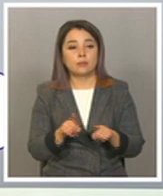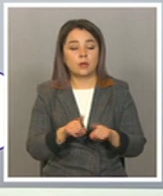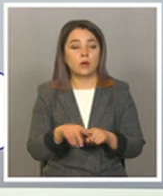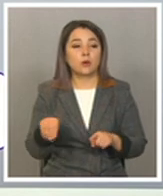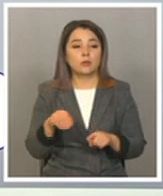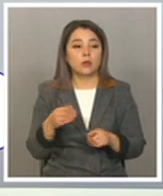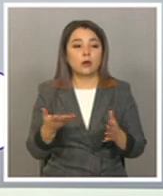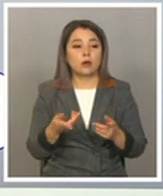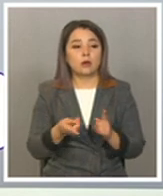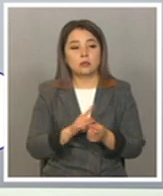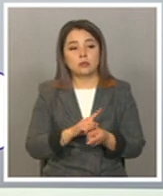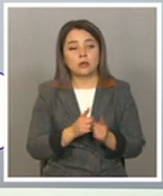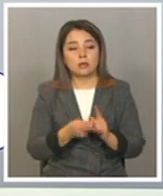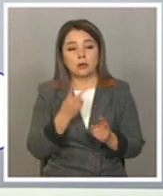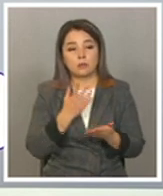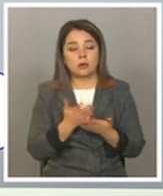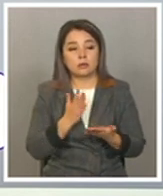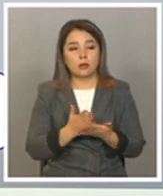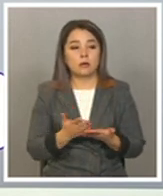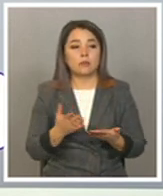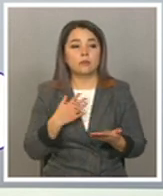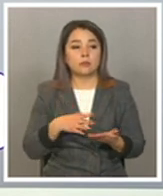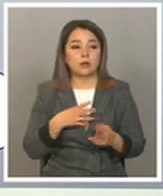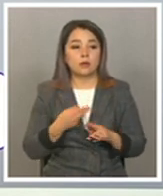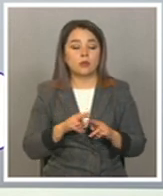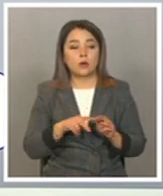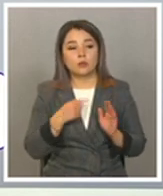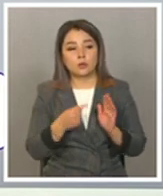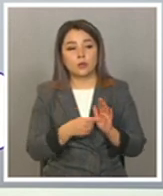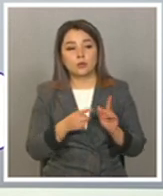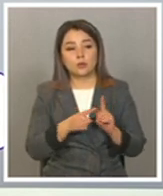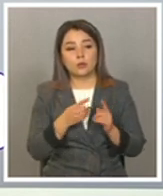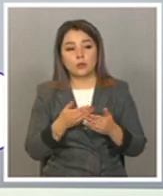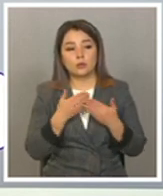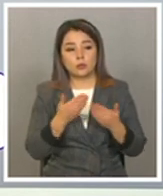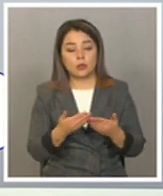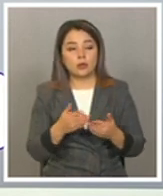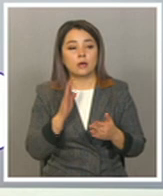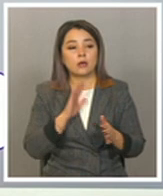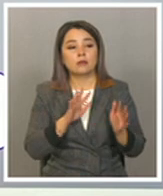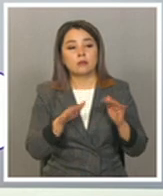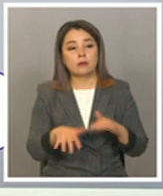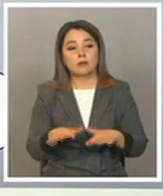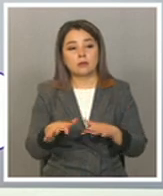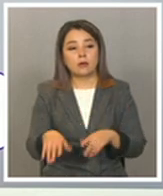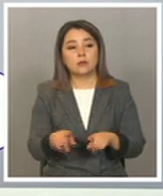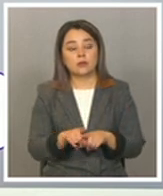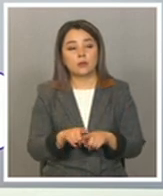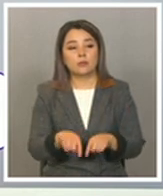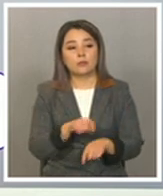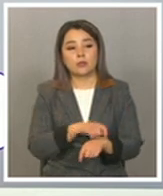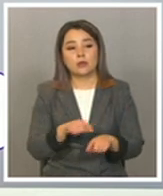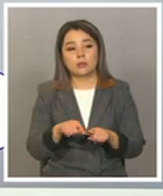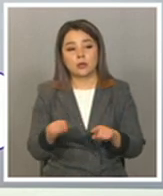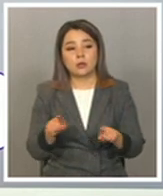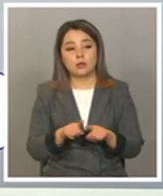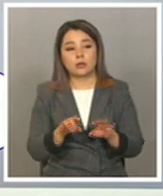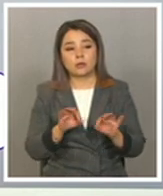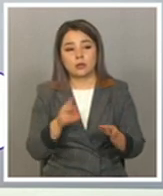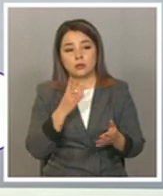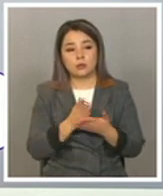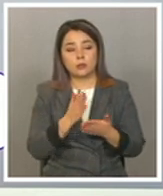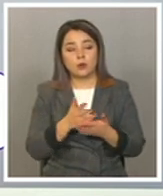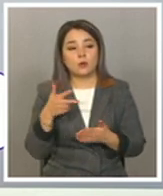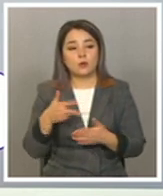қалай айырмашылық жасайды, неліктен осы сұрақтарға тоқталатын болсақ, бұл теңіз деңгейінен биіктігіне байланысты. Жалпы теңіз деңгейінен 3000